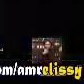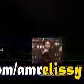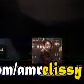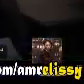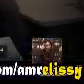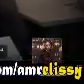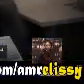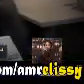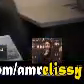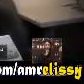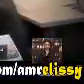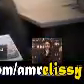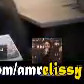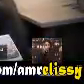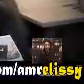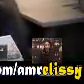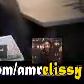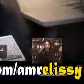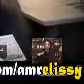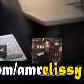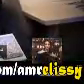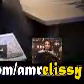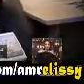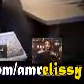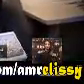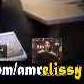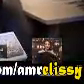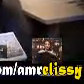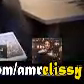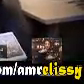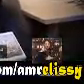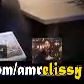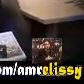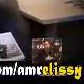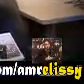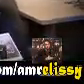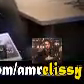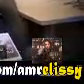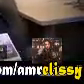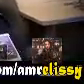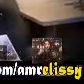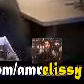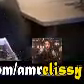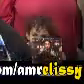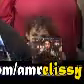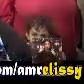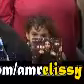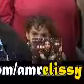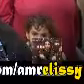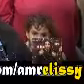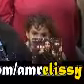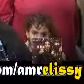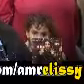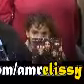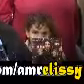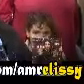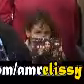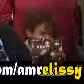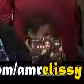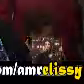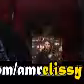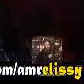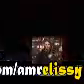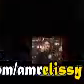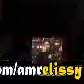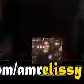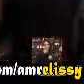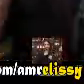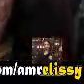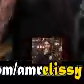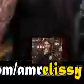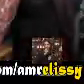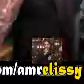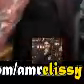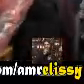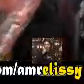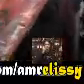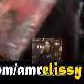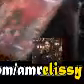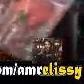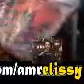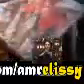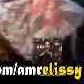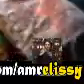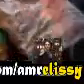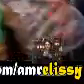بشكر واحد من الناس وعلى البطانية، ربنا يديكم الصحة ويخليكم. بشكر الناس اللي هم بيساعدونا ويقفوا